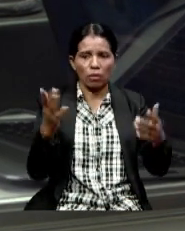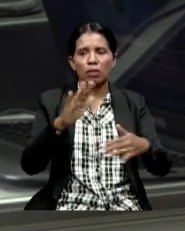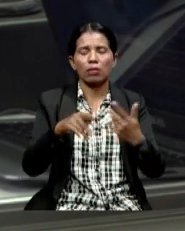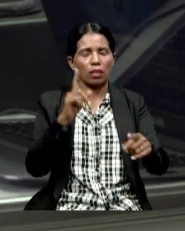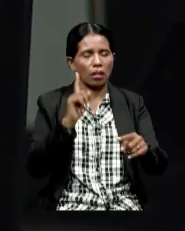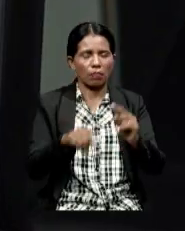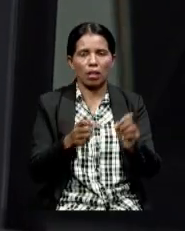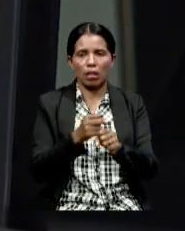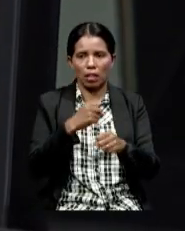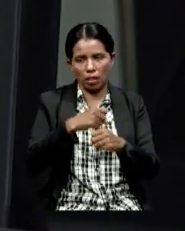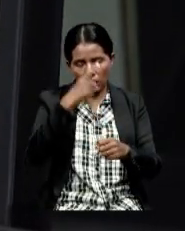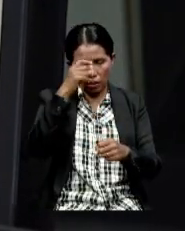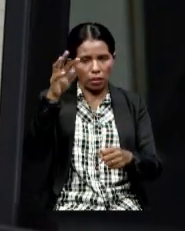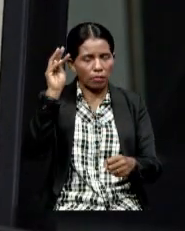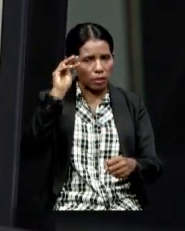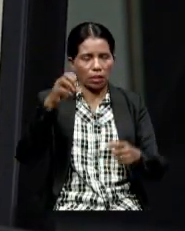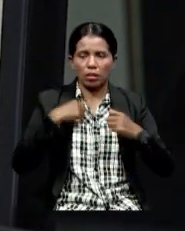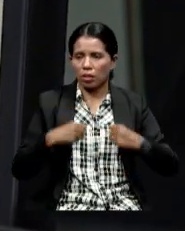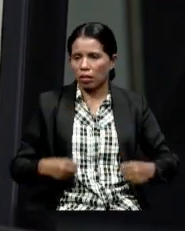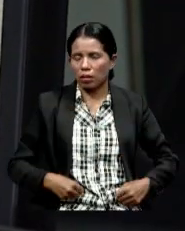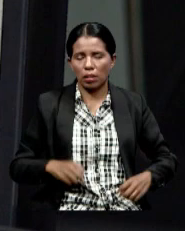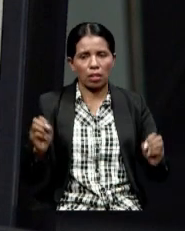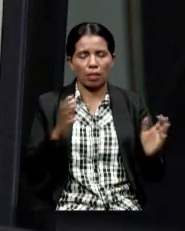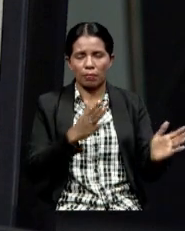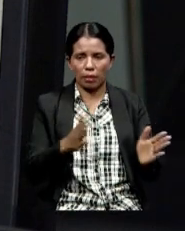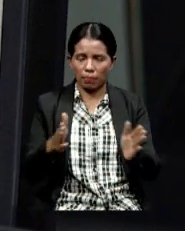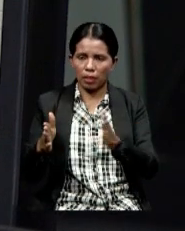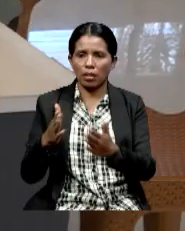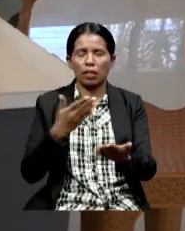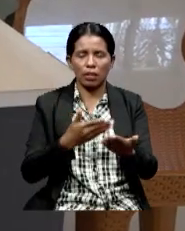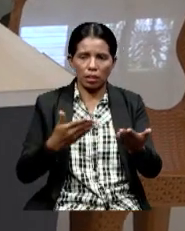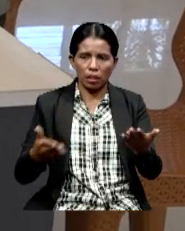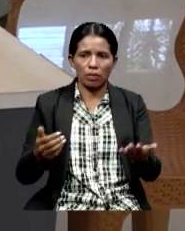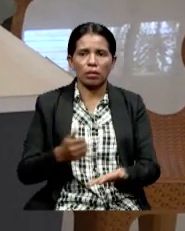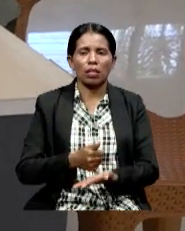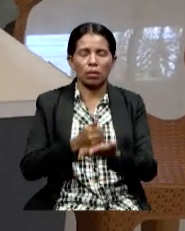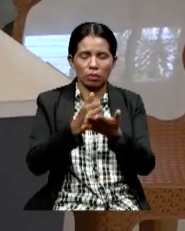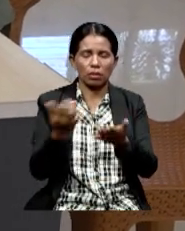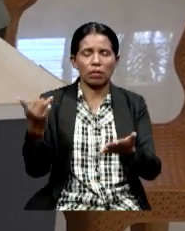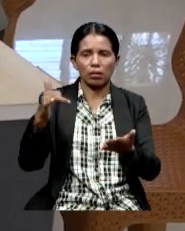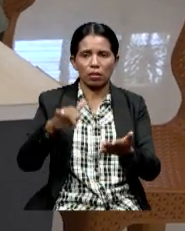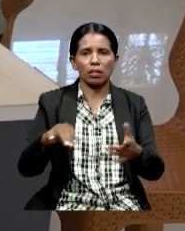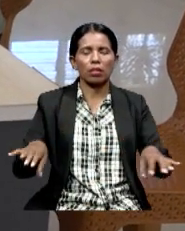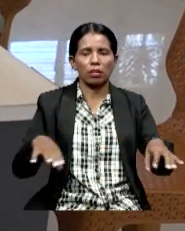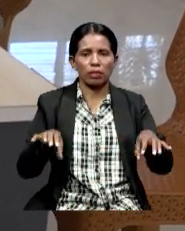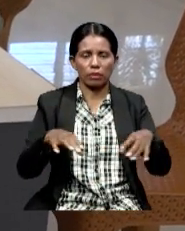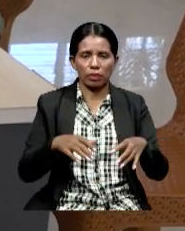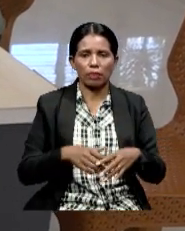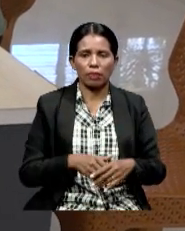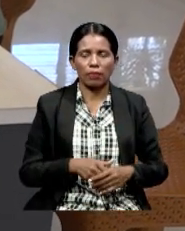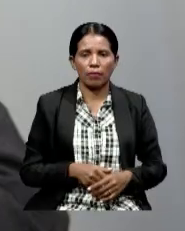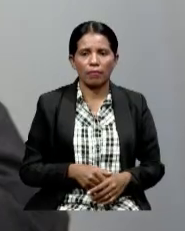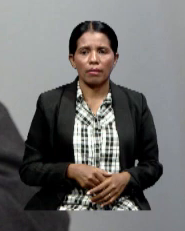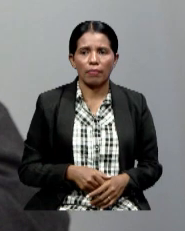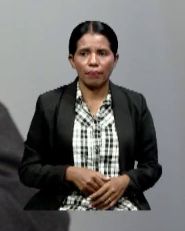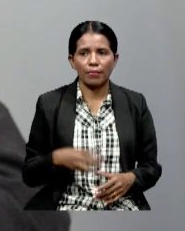buat ida, tamba Ministério Saúde, la prepara equipamento hori facilita sirania serviço. Durante ne,